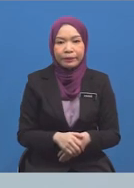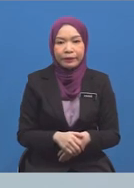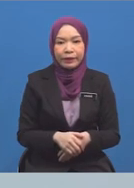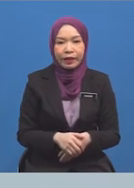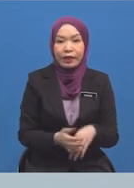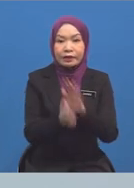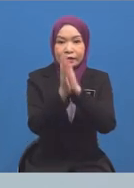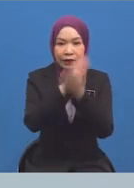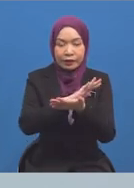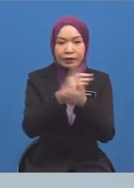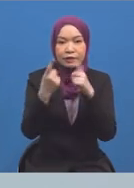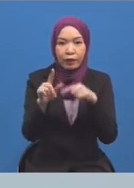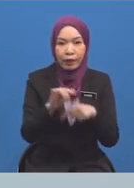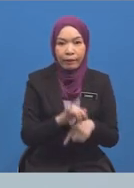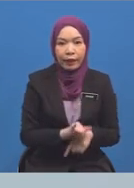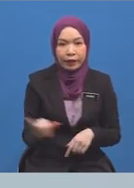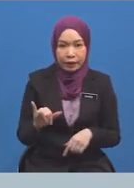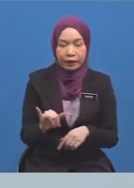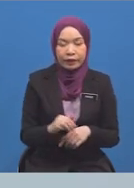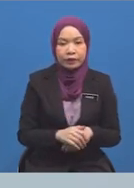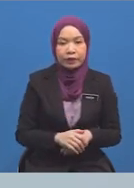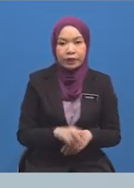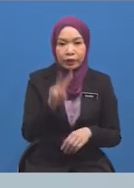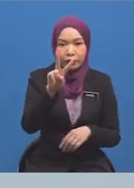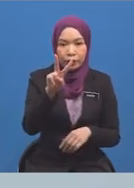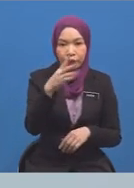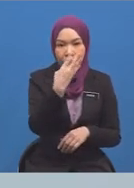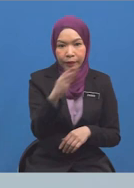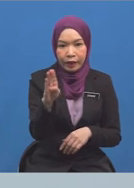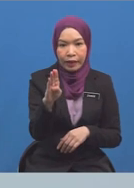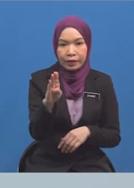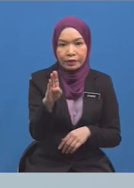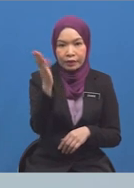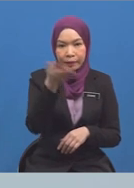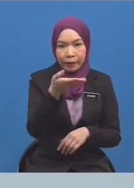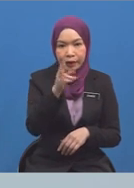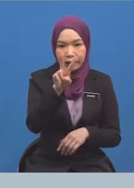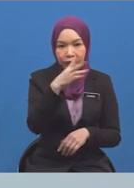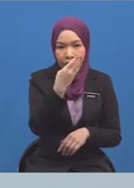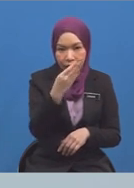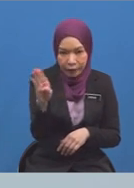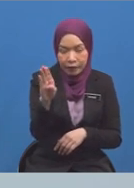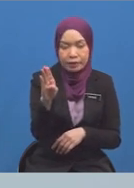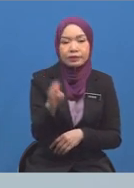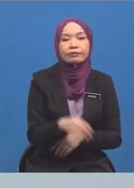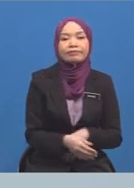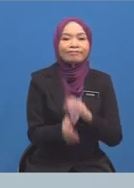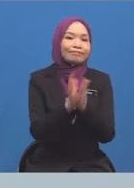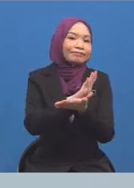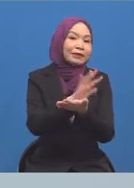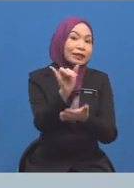make jawaban kita adalah 12 per-12 sama juga dengan